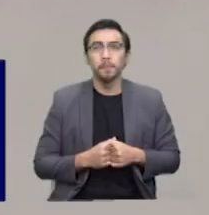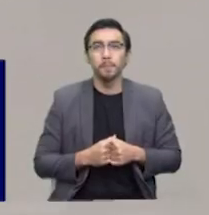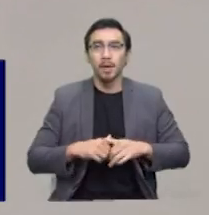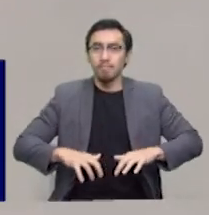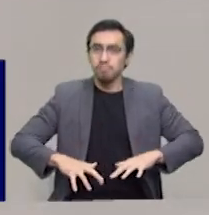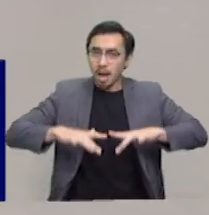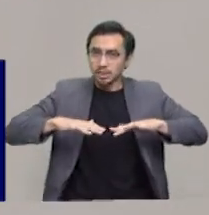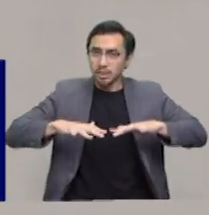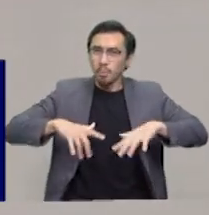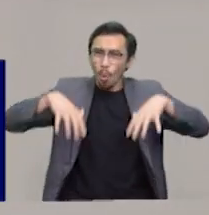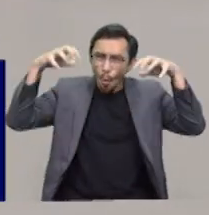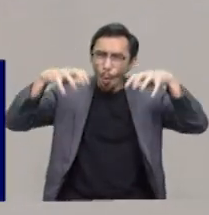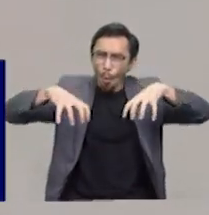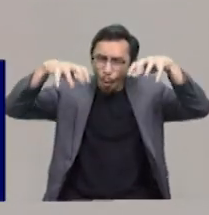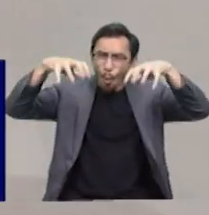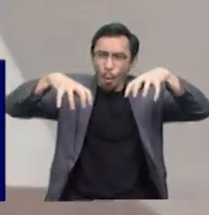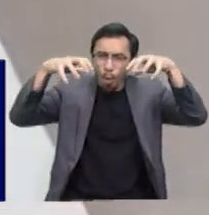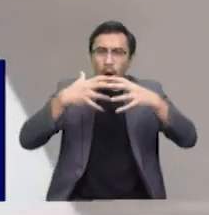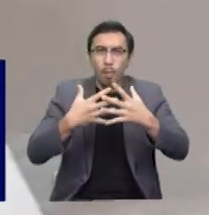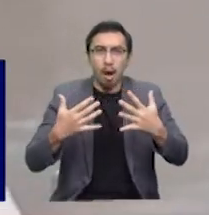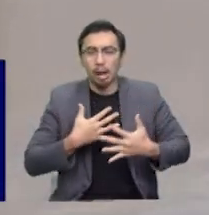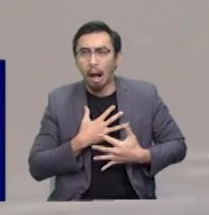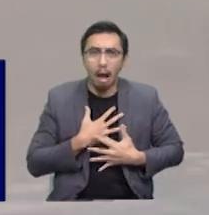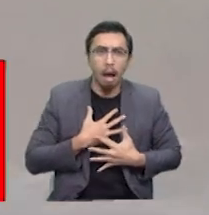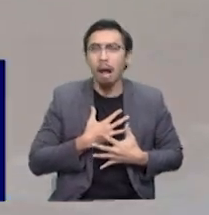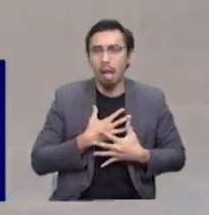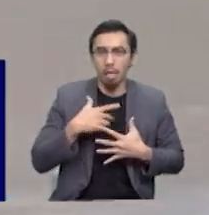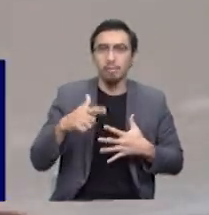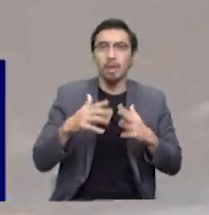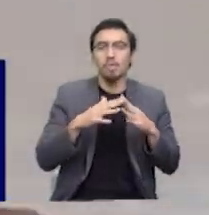lebat sempat membuat warga panik berupaya mengevakuasi barang-barang.